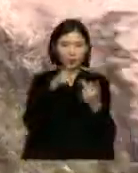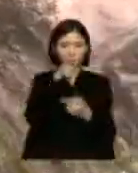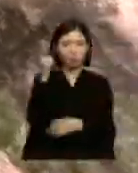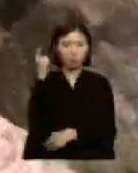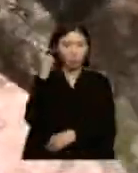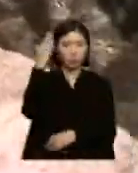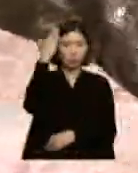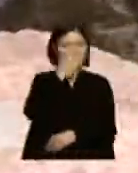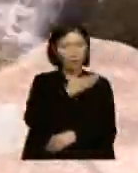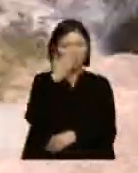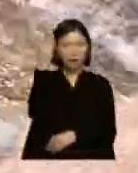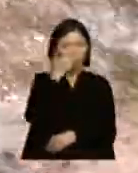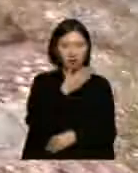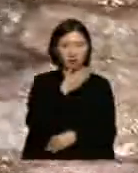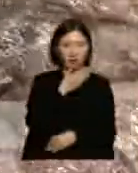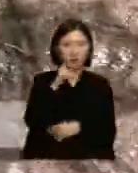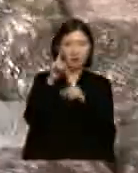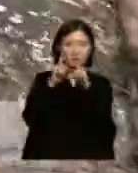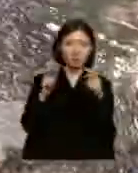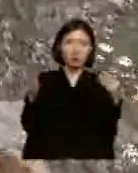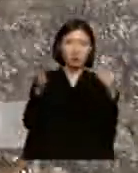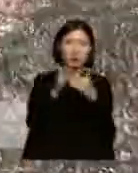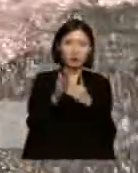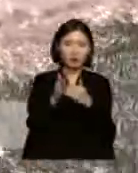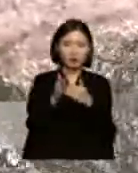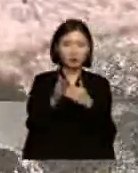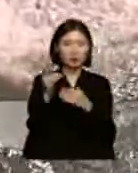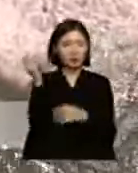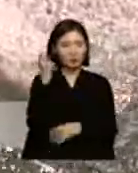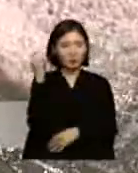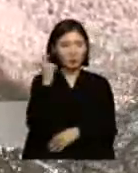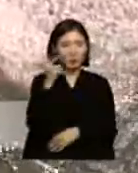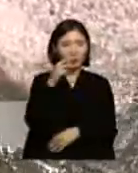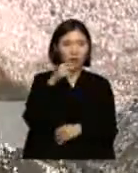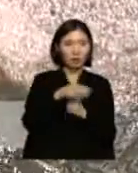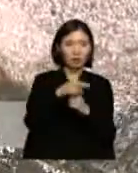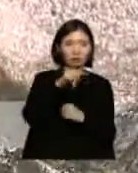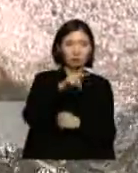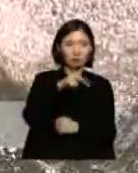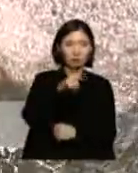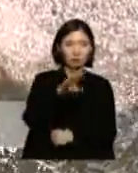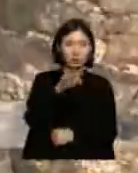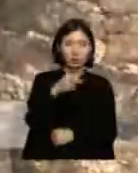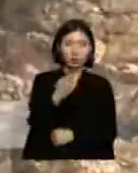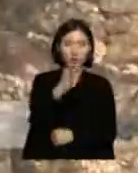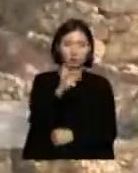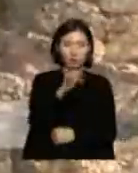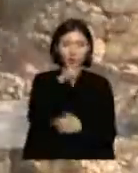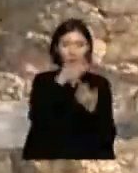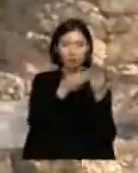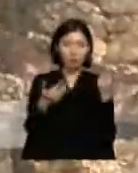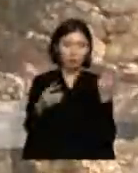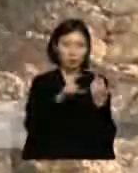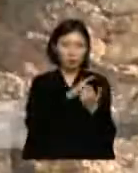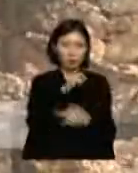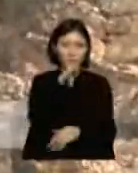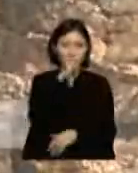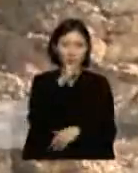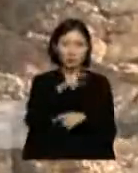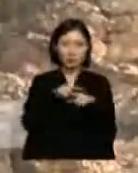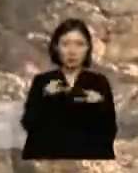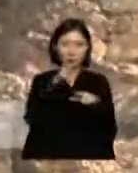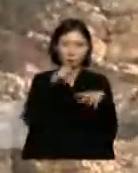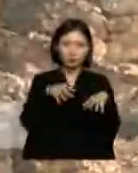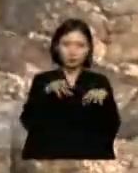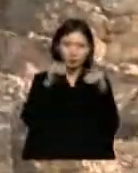물소리가 맑고 청량해 경복궁까지 들린다고 해 수성동 계곡이라는 이름이 붙었습니다. 평소에는 물이 말라 흐르는